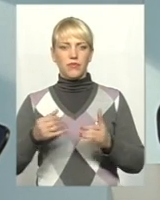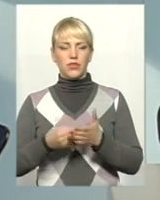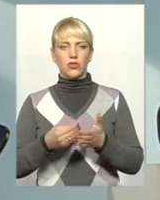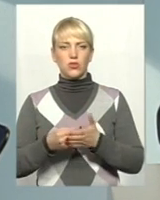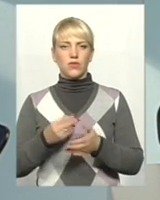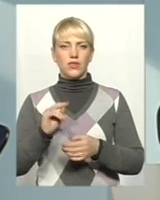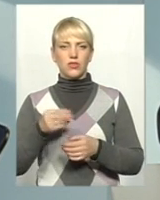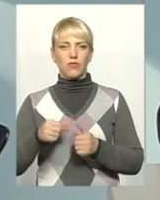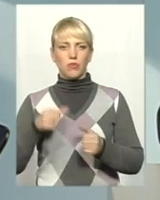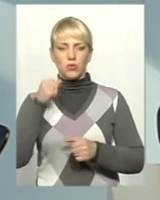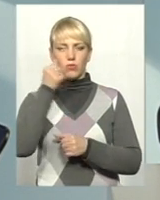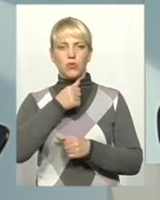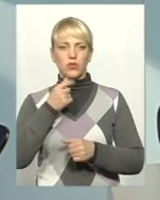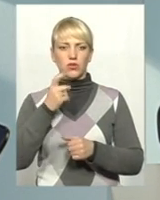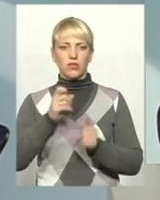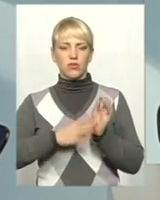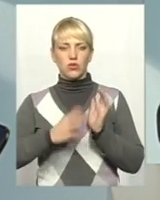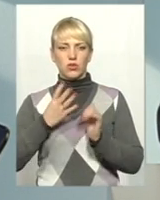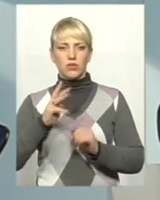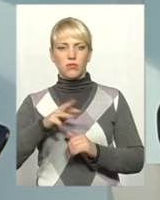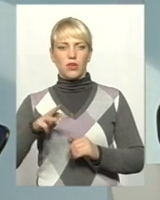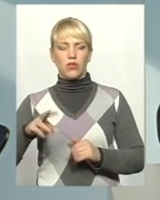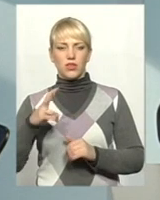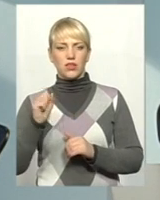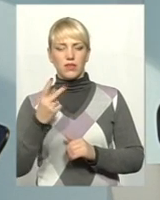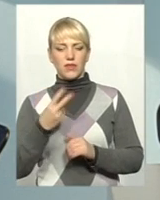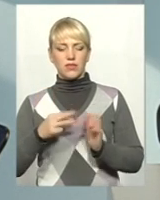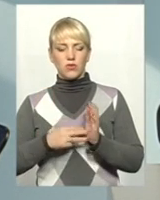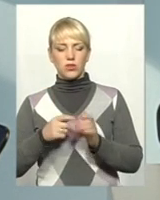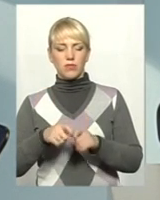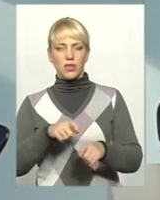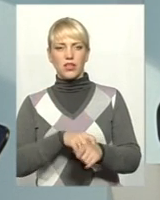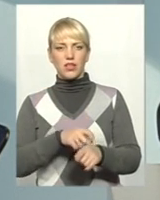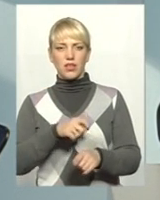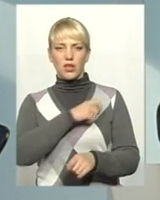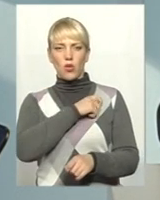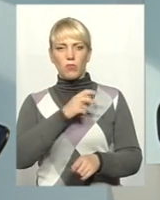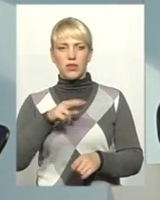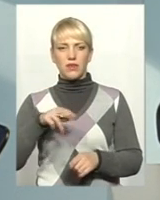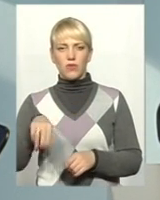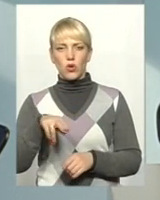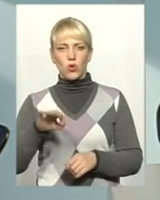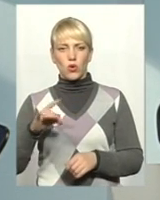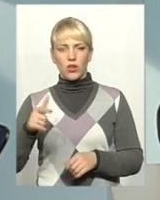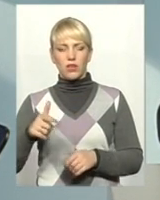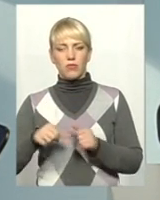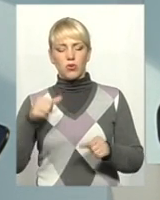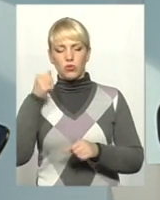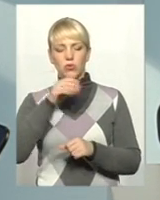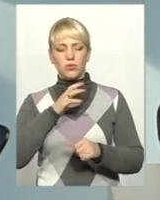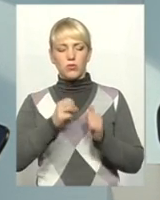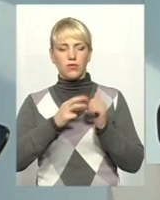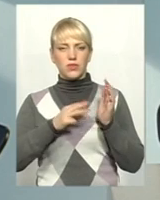Ми отримали 104 мільйони на 28 кілометрів доріг. В минулому році було тільки 18 мільйонів. Ми